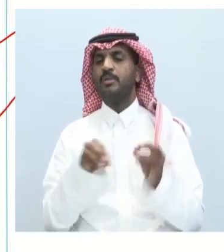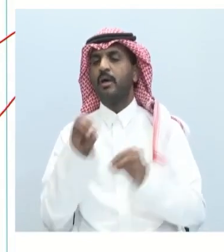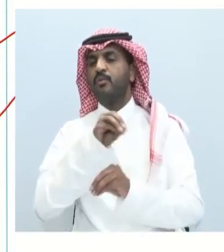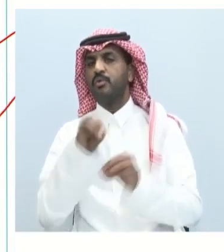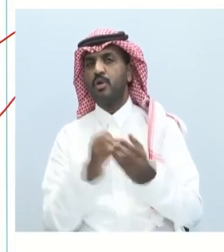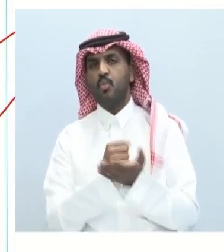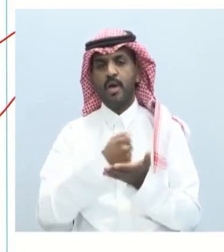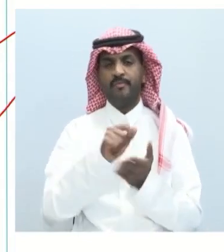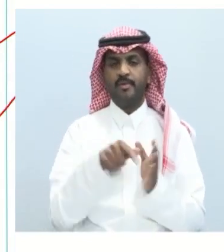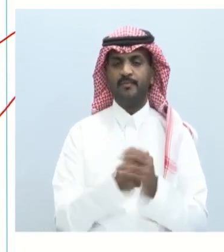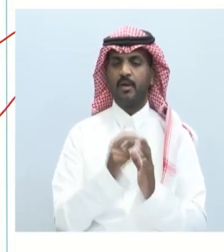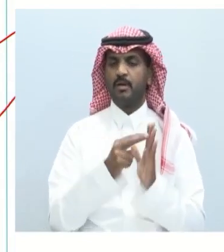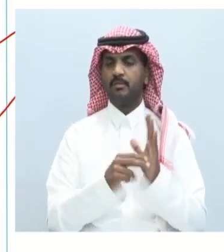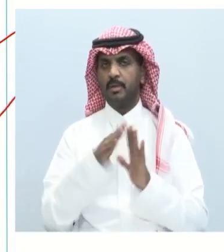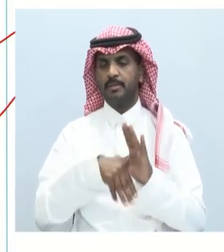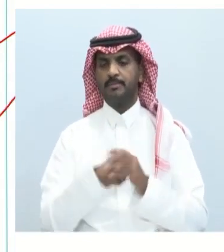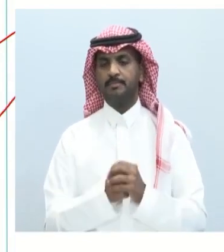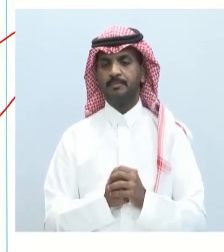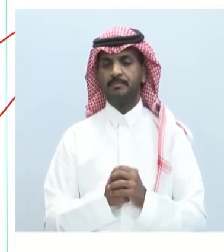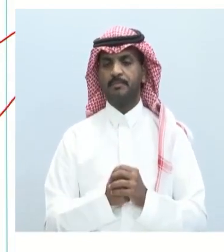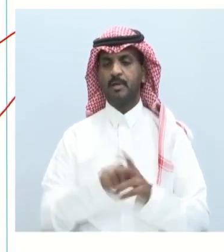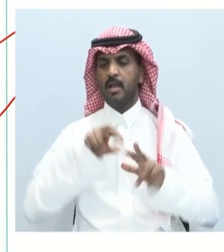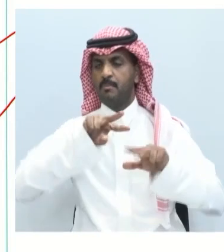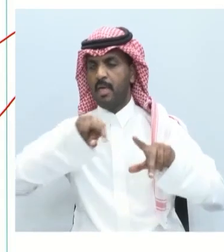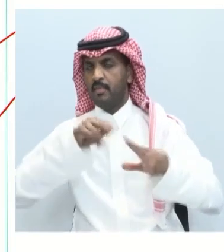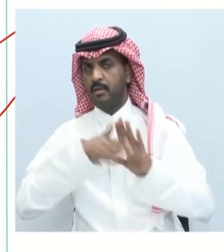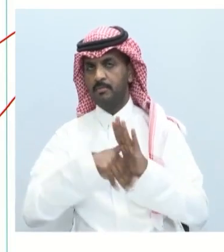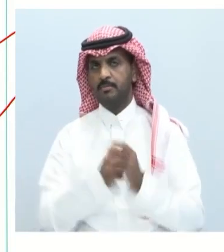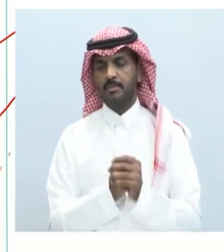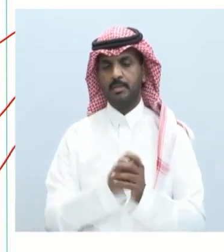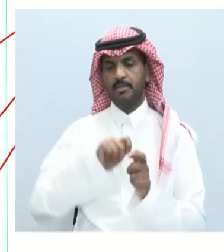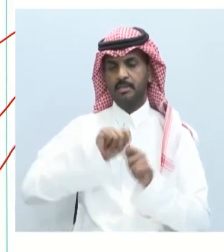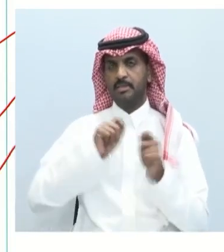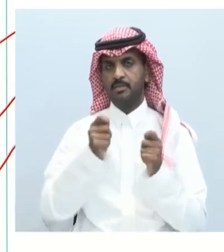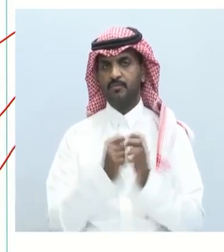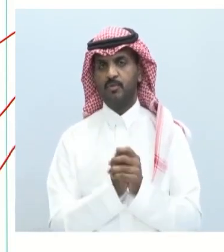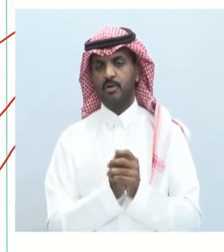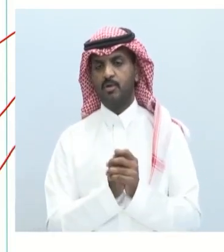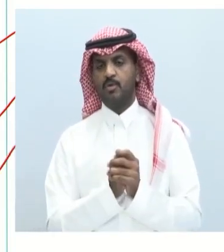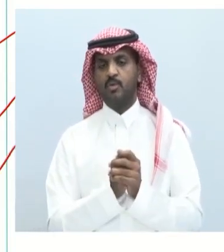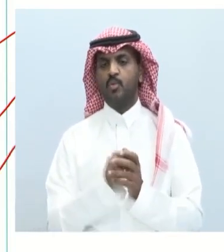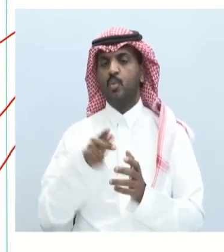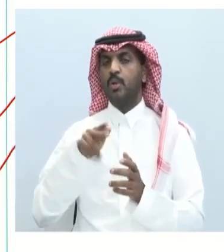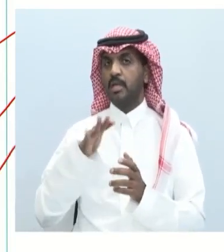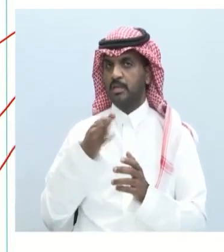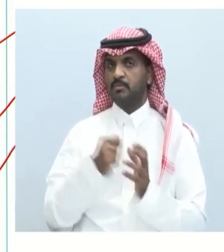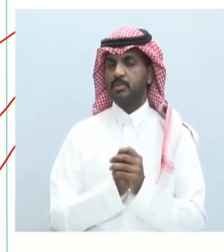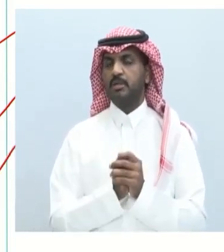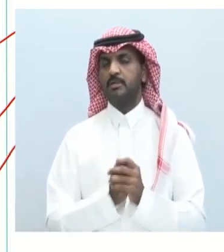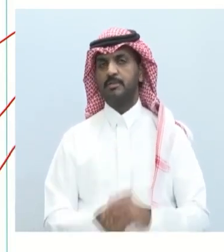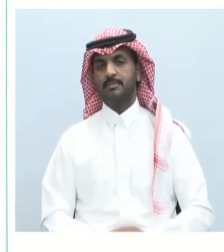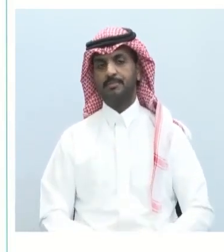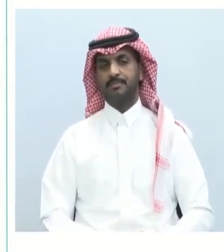وحذفها في قاعده البيانات اخيرا البحث عن البيانات لتصفحها وتحديثها بشكل